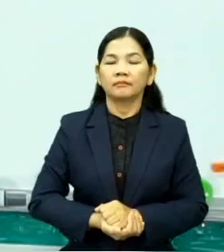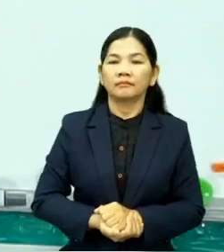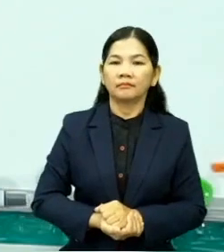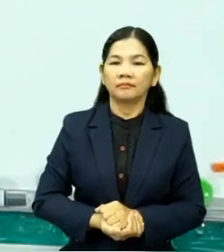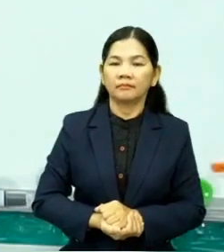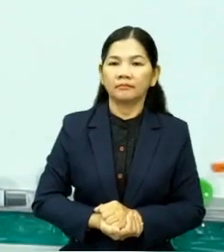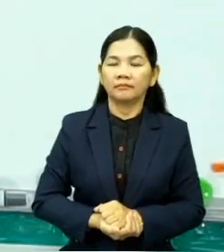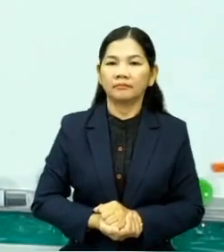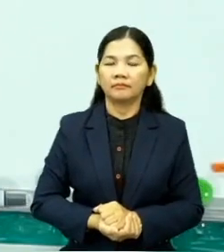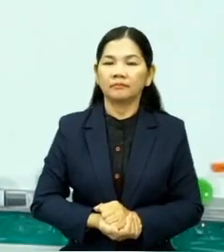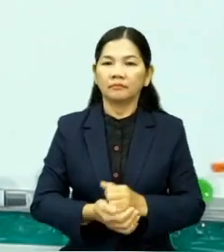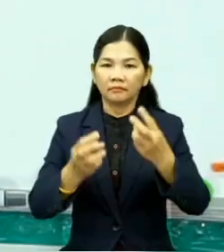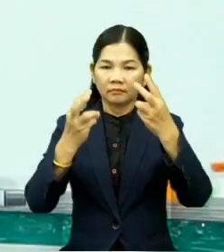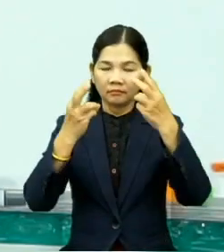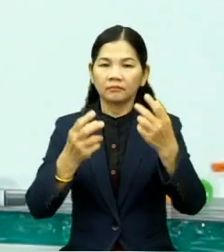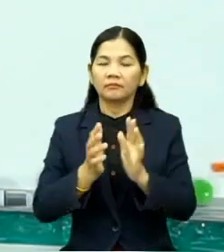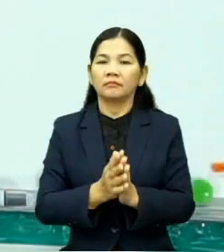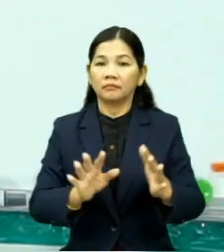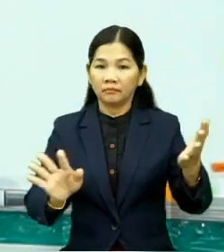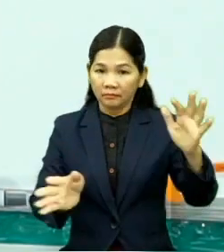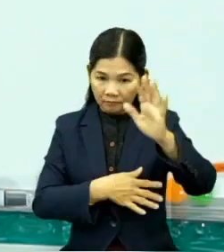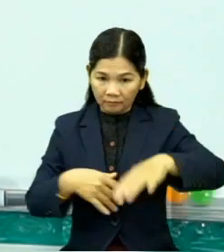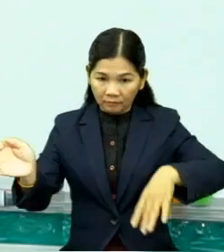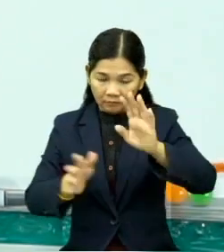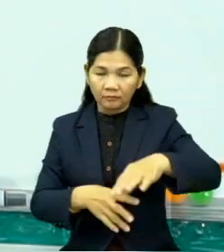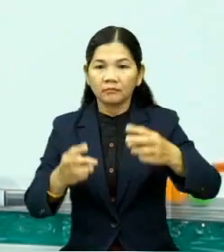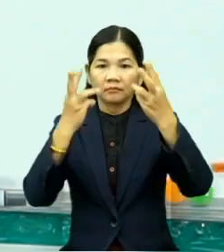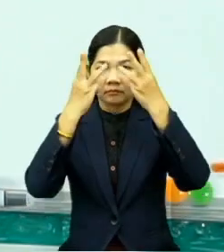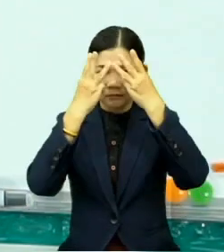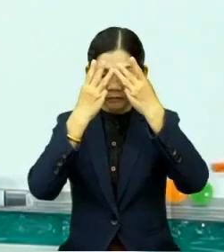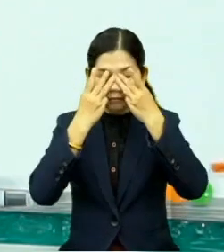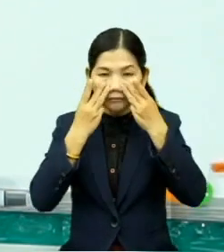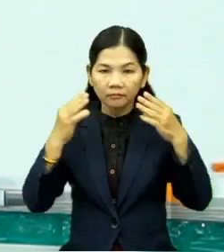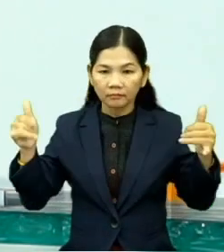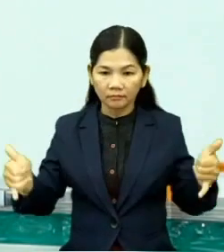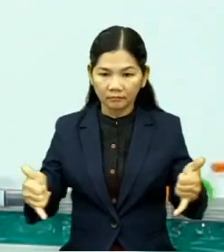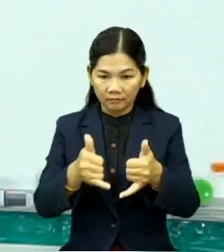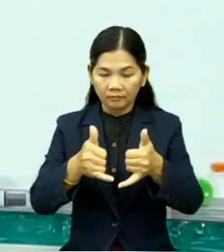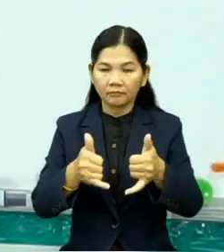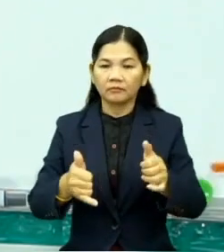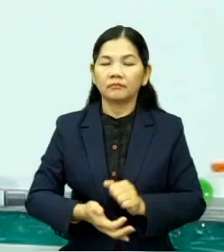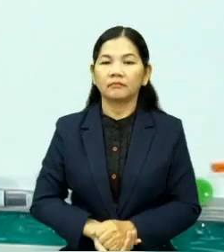យីកេលខោនជាដើម